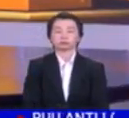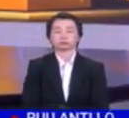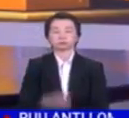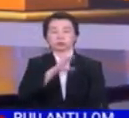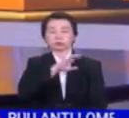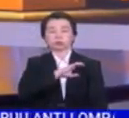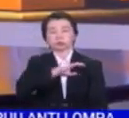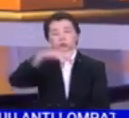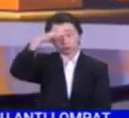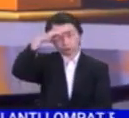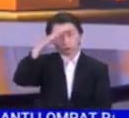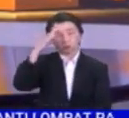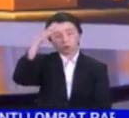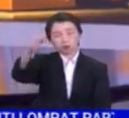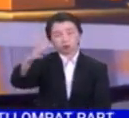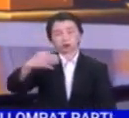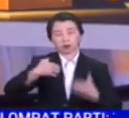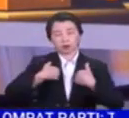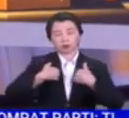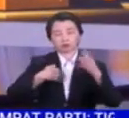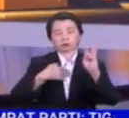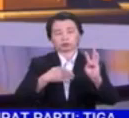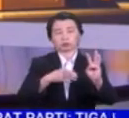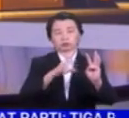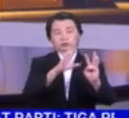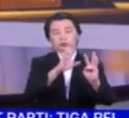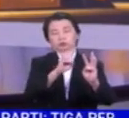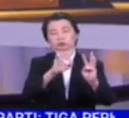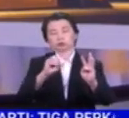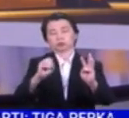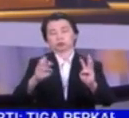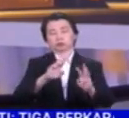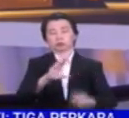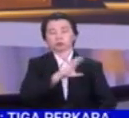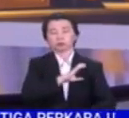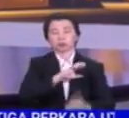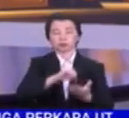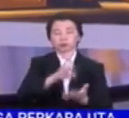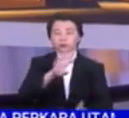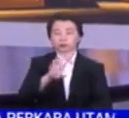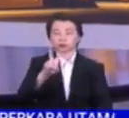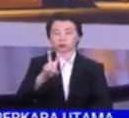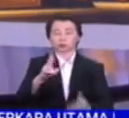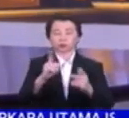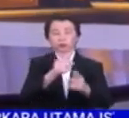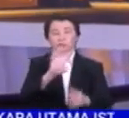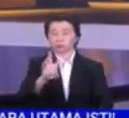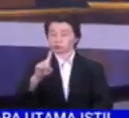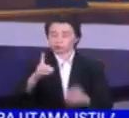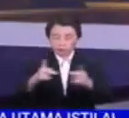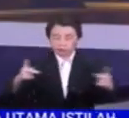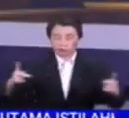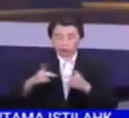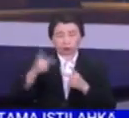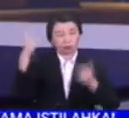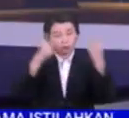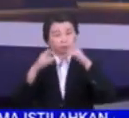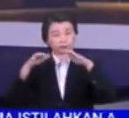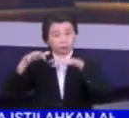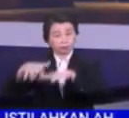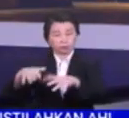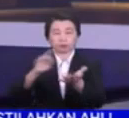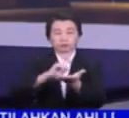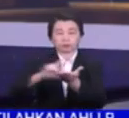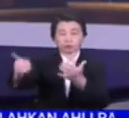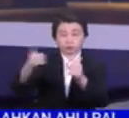Polis Johor akan menggerakkan lebih 1,600 pegawai dan anggota polis di 41 kawasan tumpuan pelancong bagi minggu